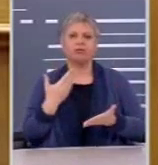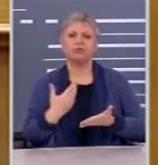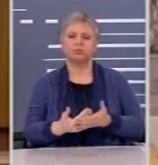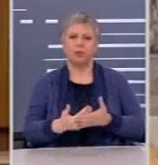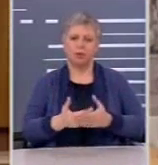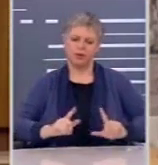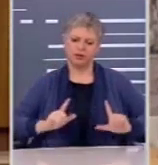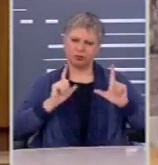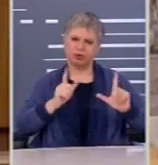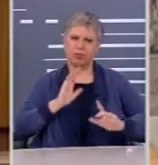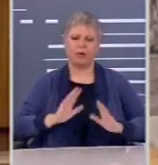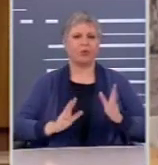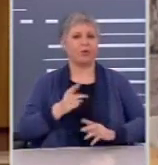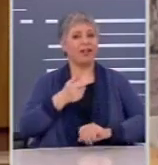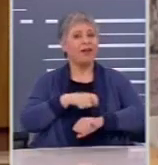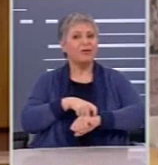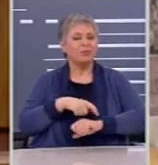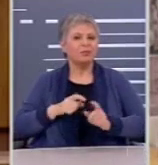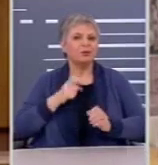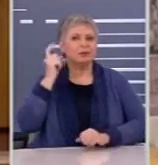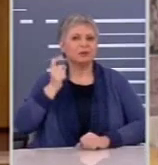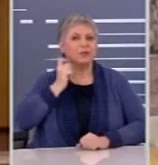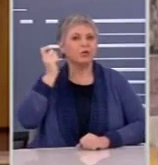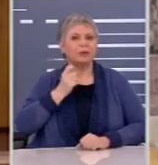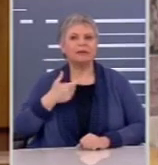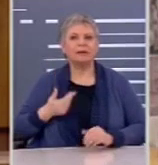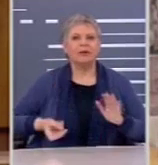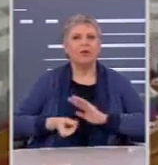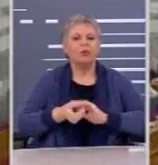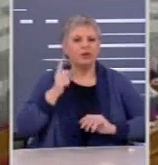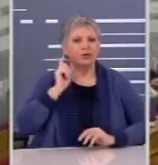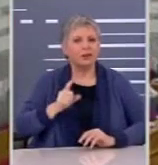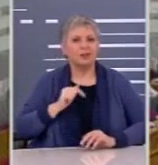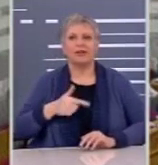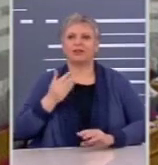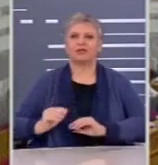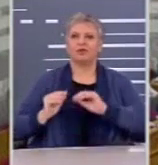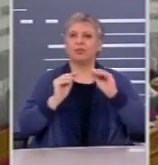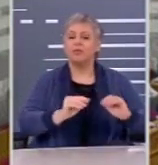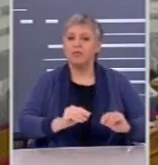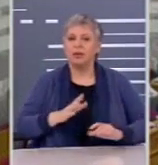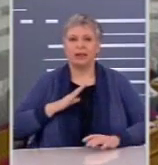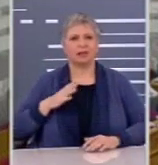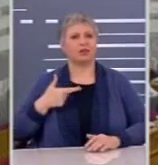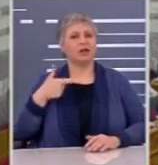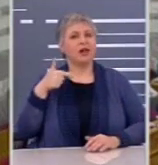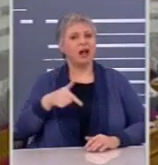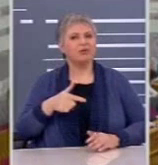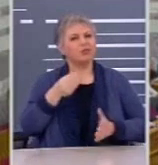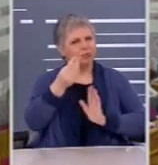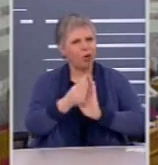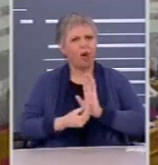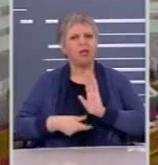βρίσκεται στις γυναίκες πρόσφυγες και μετανάστριες, που η οδύσσιά τους ξεκινάει από τις χώρες τους που πέφτουν συχνά θύματα βίας και διακρίσεων